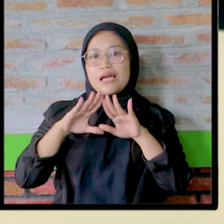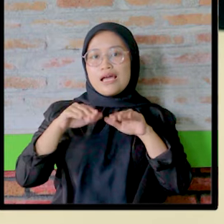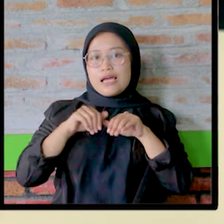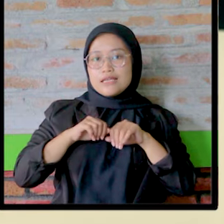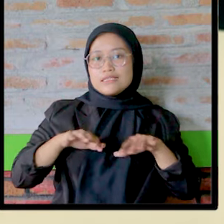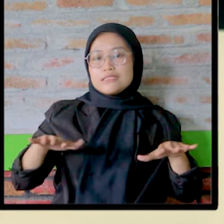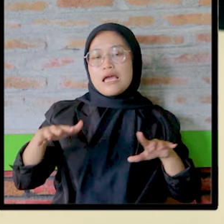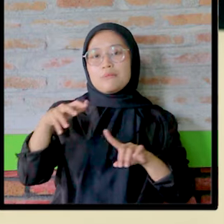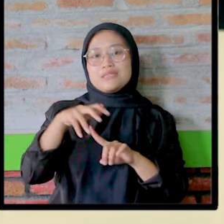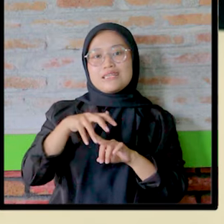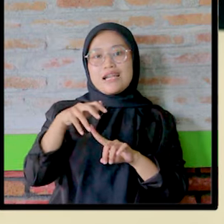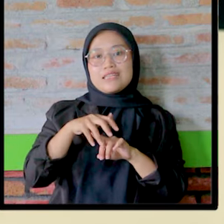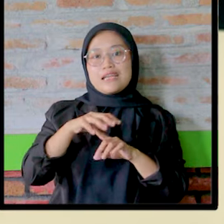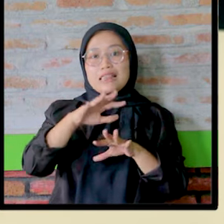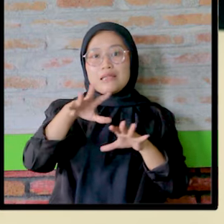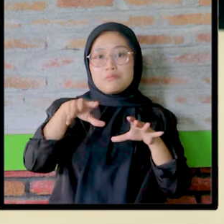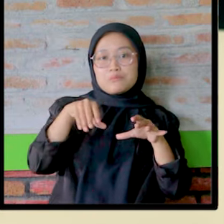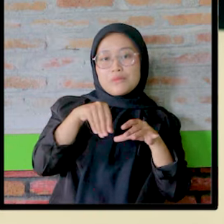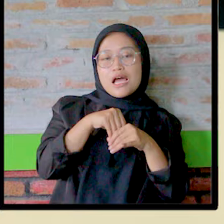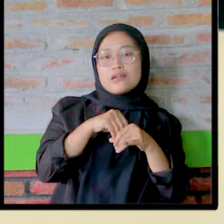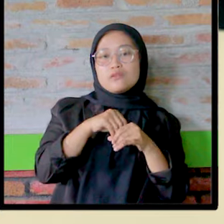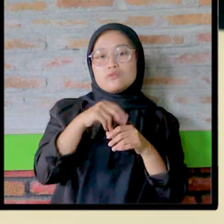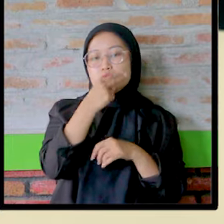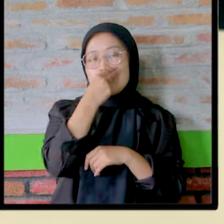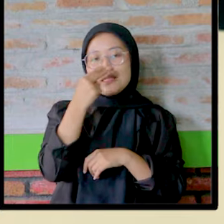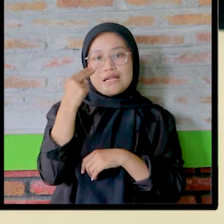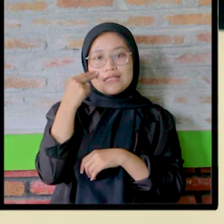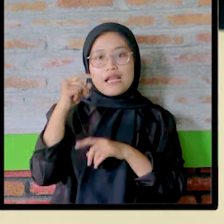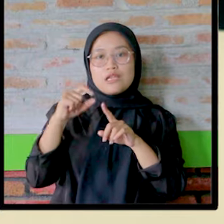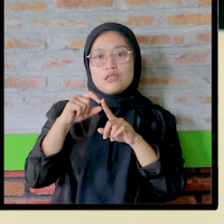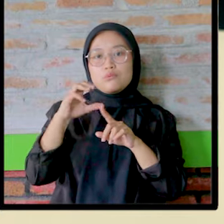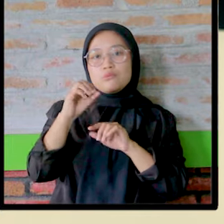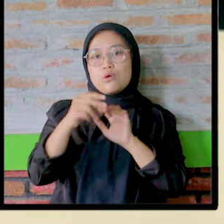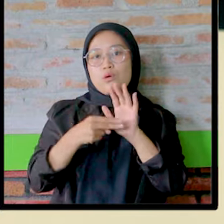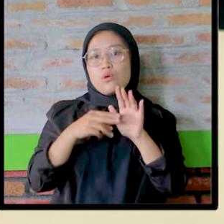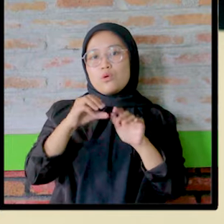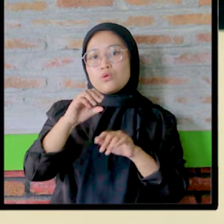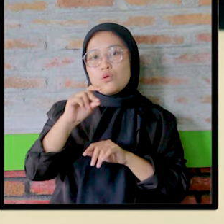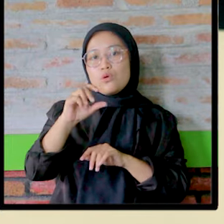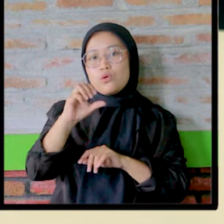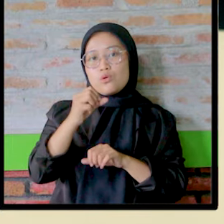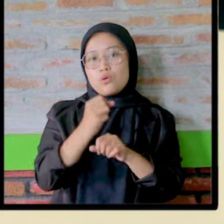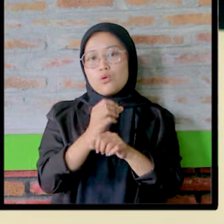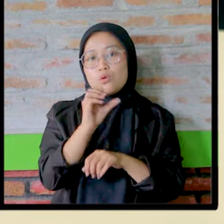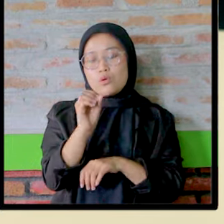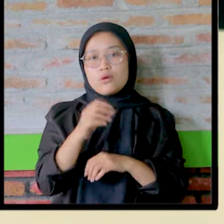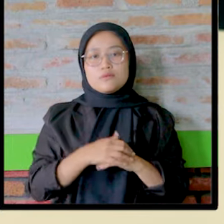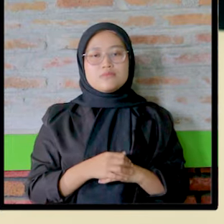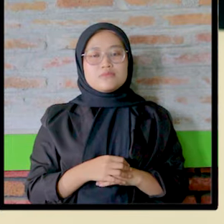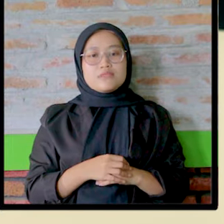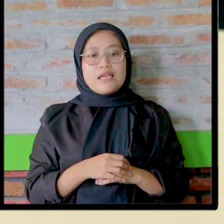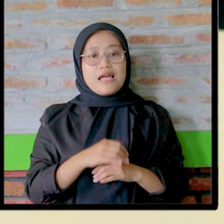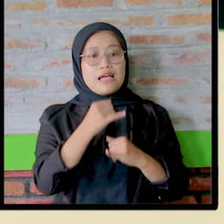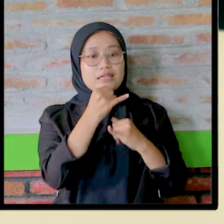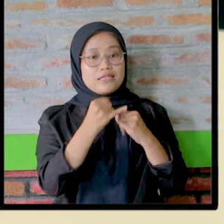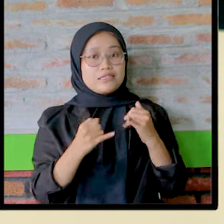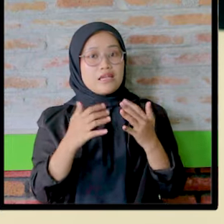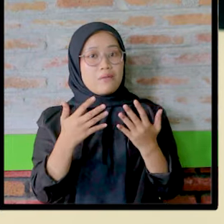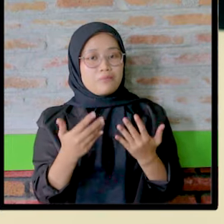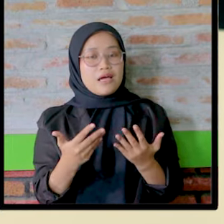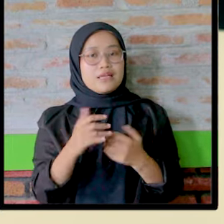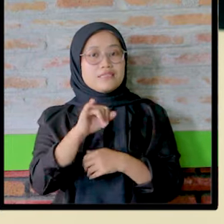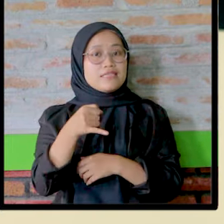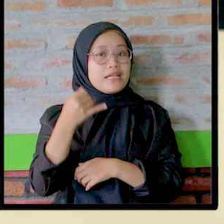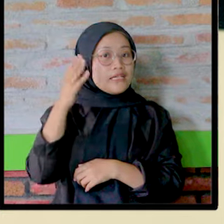Pesantren Terpadu tunanetra di Ponorogo gitu ya oh di Ponorogo nah Kebetulan juga akhirnya menjadi